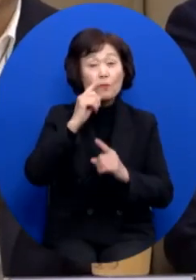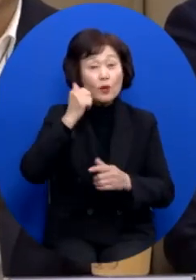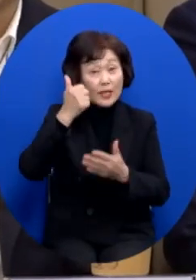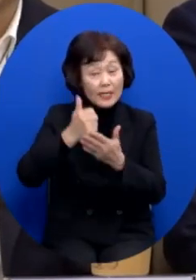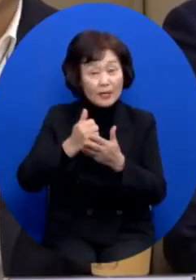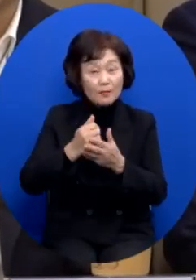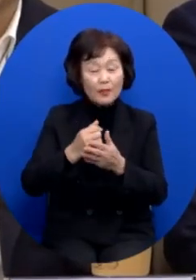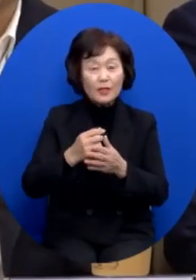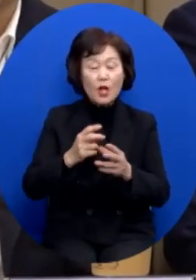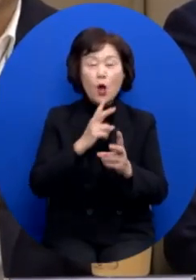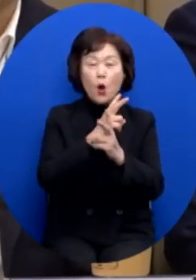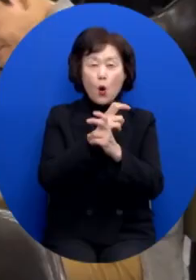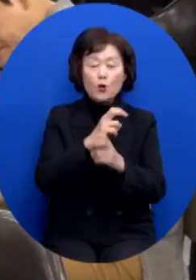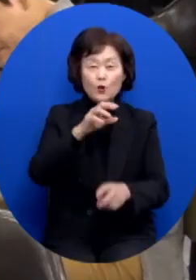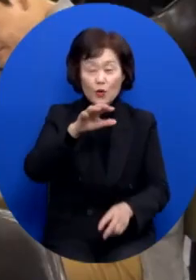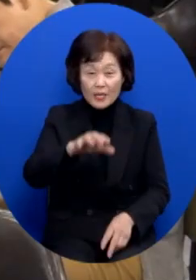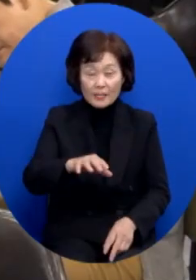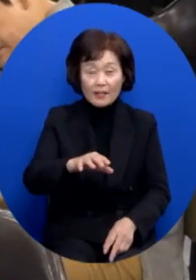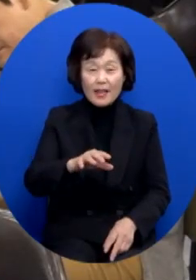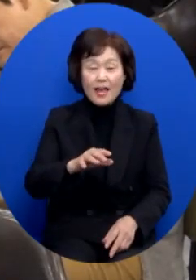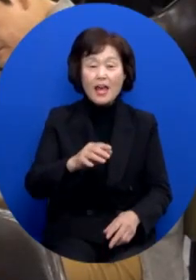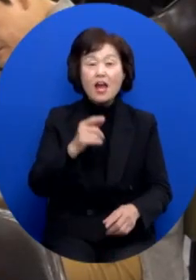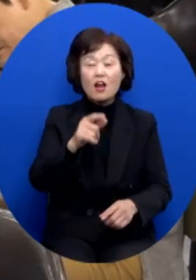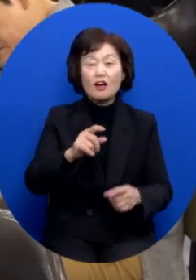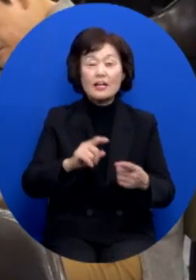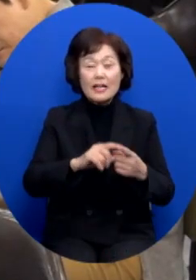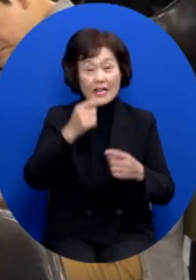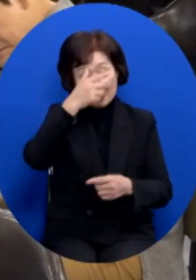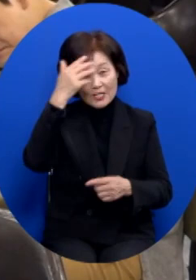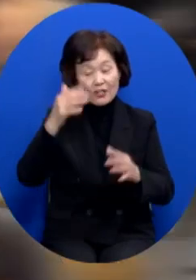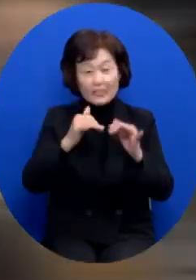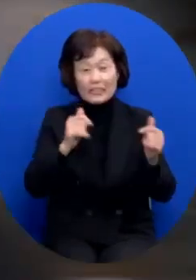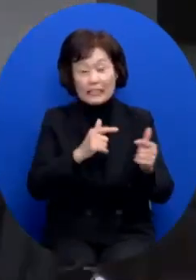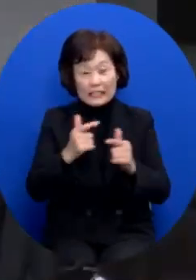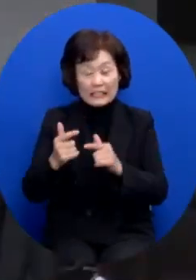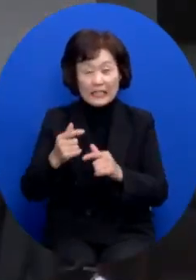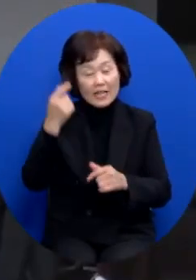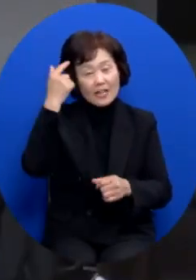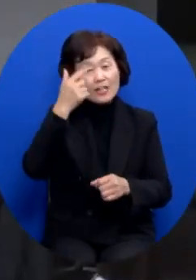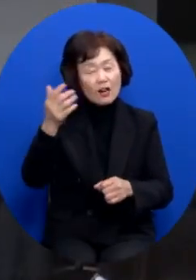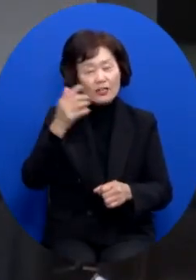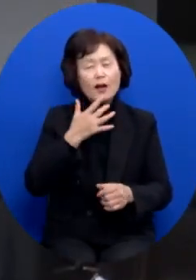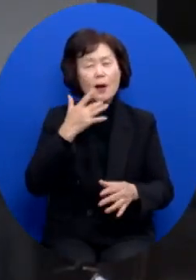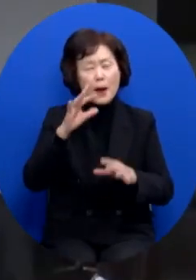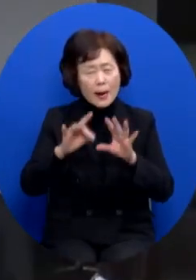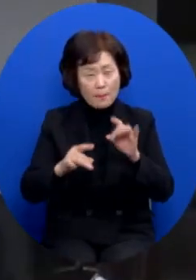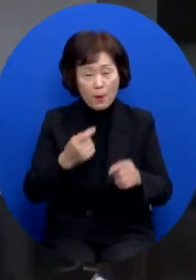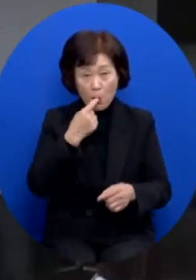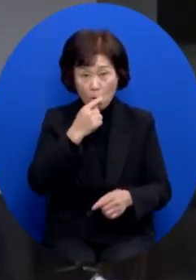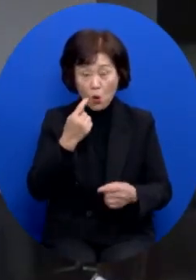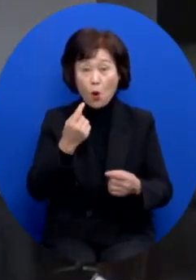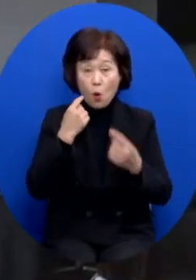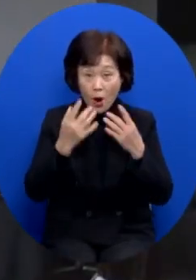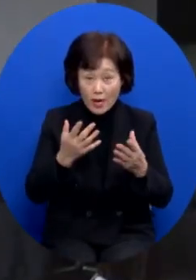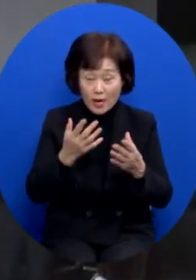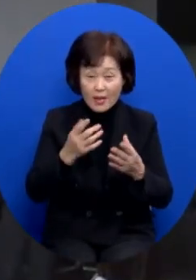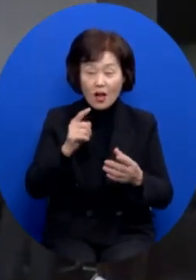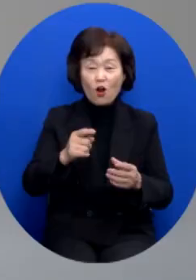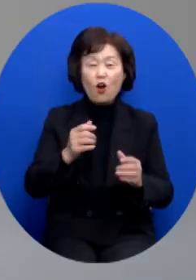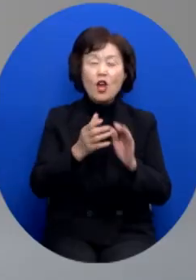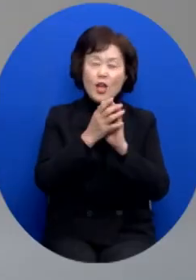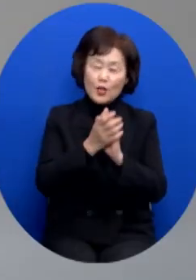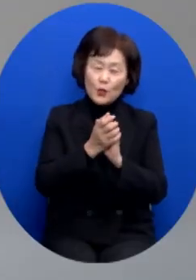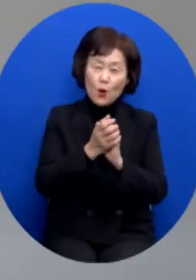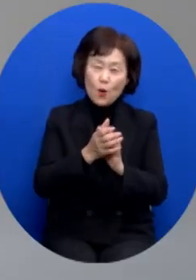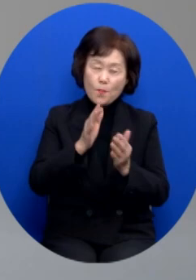시드니에서의 기도회를 통해 현지 청년들의 영적 갈급함을 확인했고 기도의 불이 이어지고 있다며 뉴스원크라이의 청년